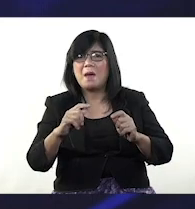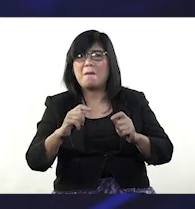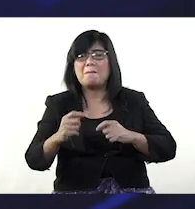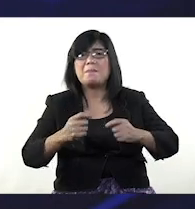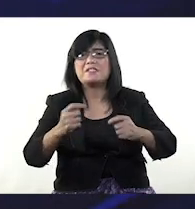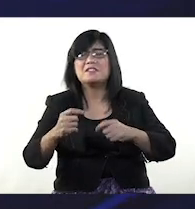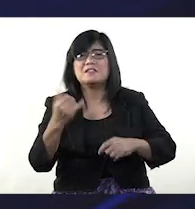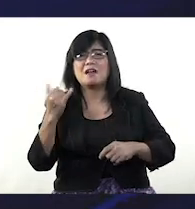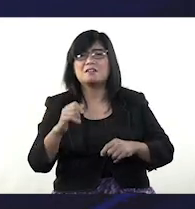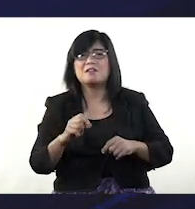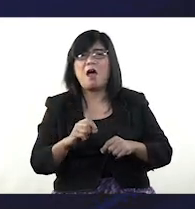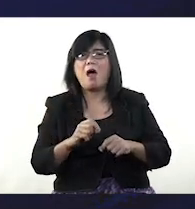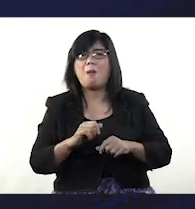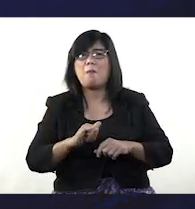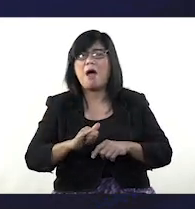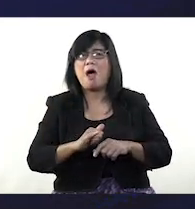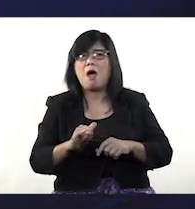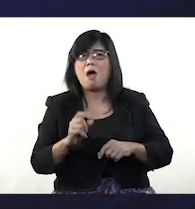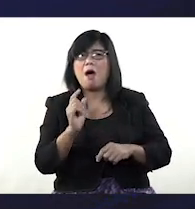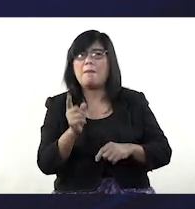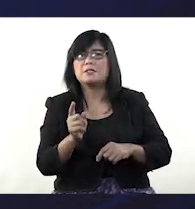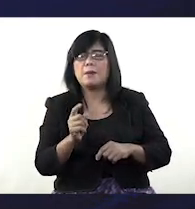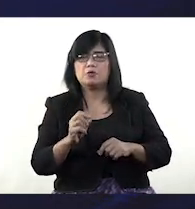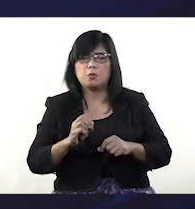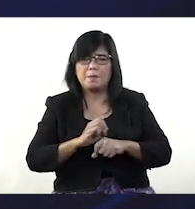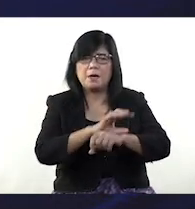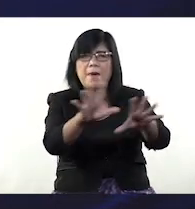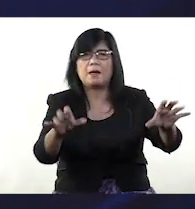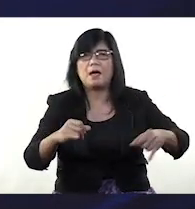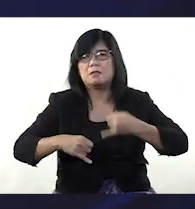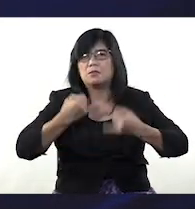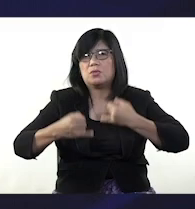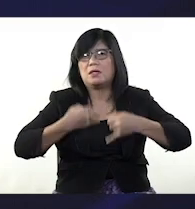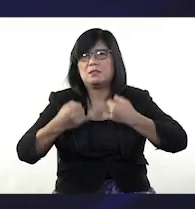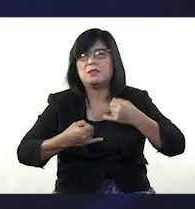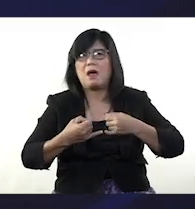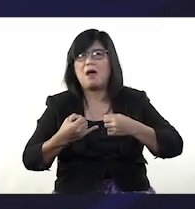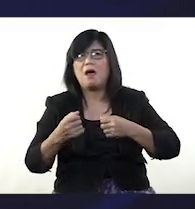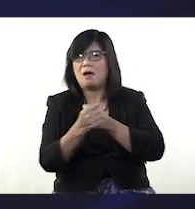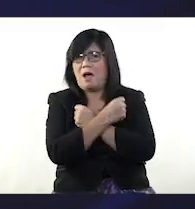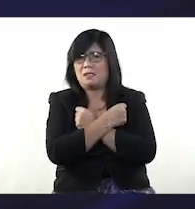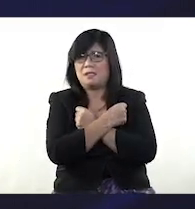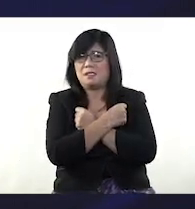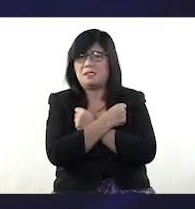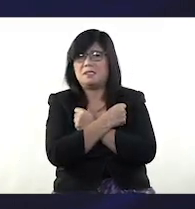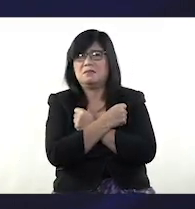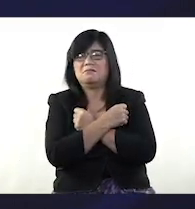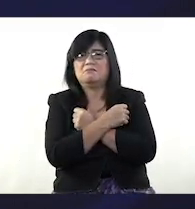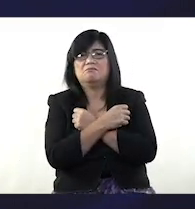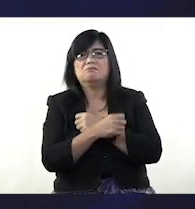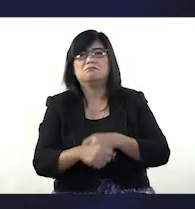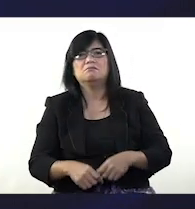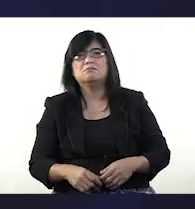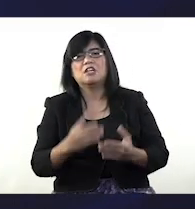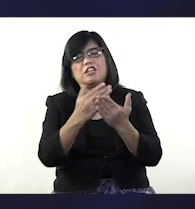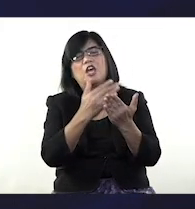wujud menebarkan damai untuk menyebarkan sukacita untuk menebarkan kasih untuk menebarkan ketertiban rusak dunia ini